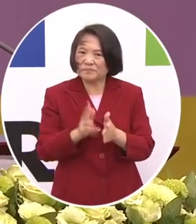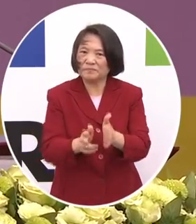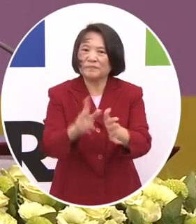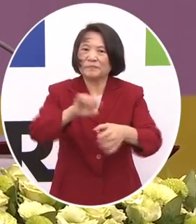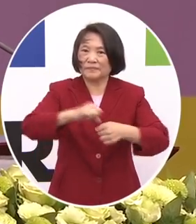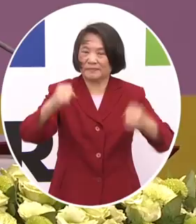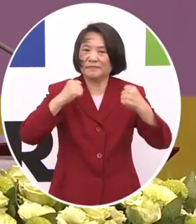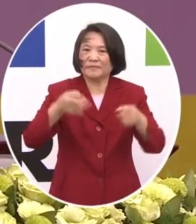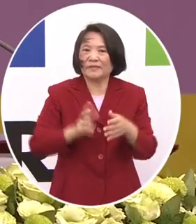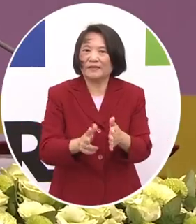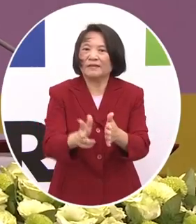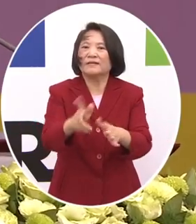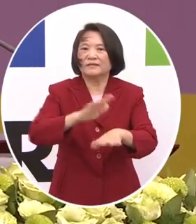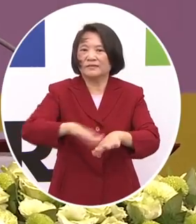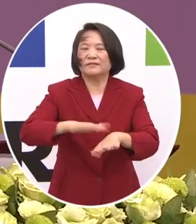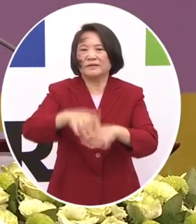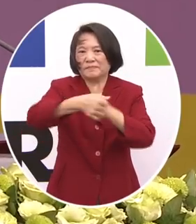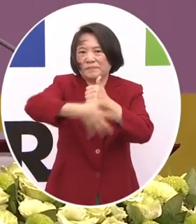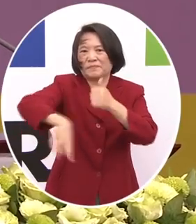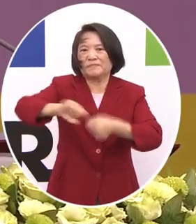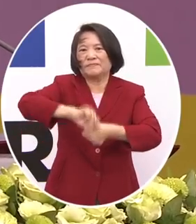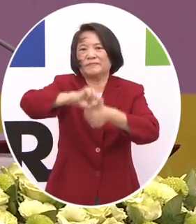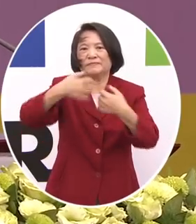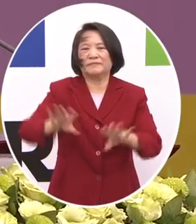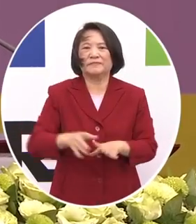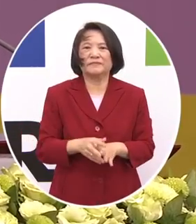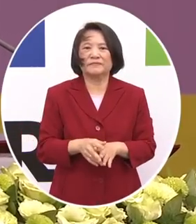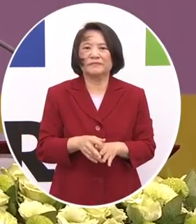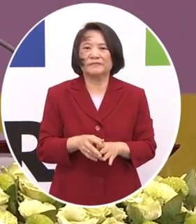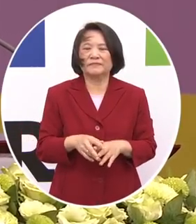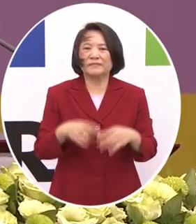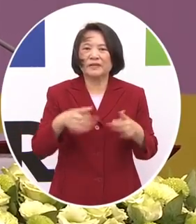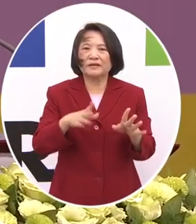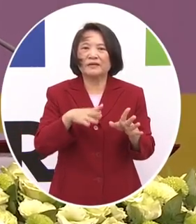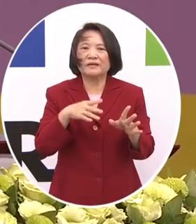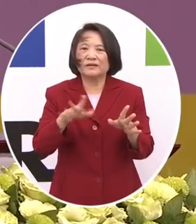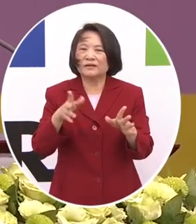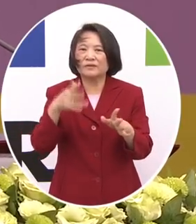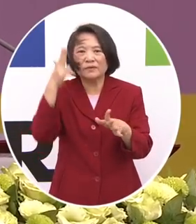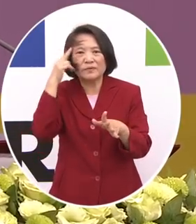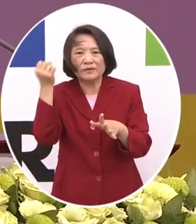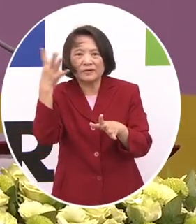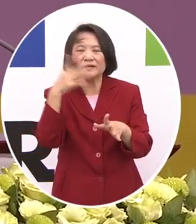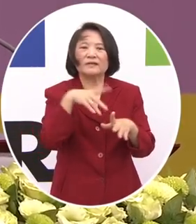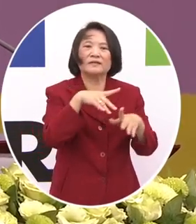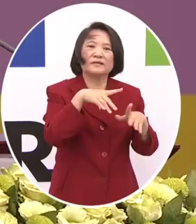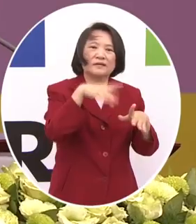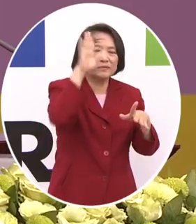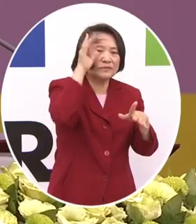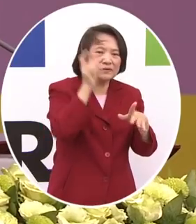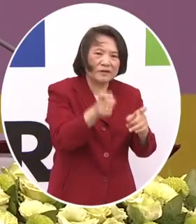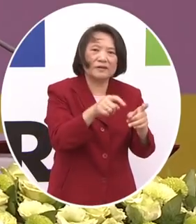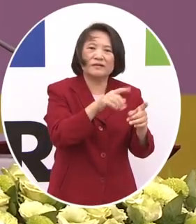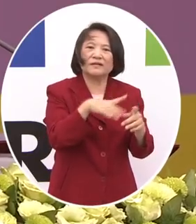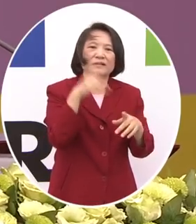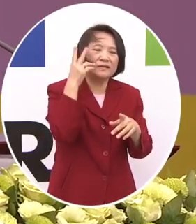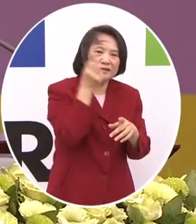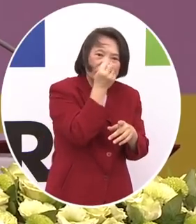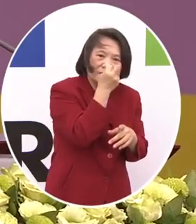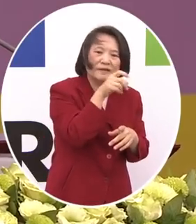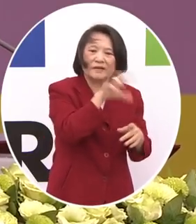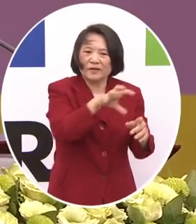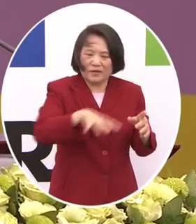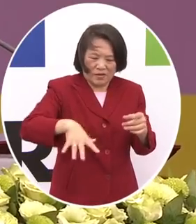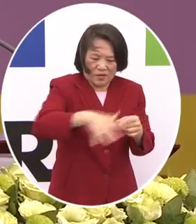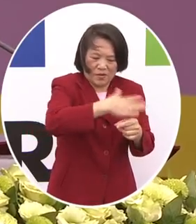东部地区的铁路系统以及花东之间的铁路系统，让环岛的铁路系统更加的完